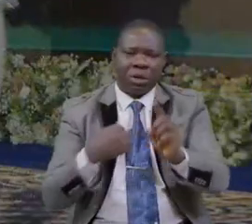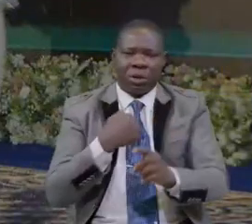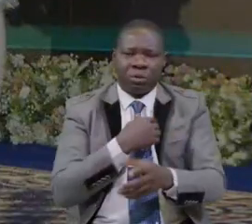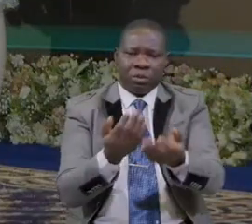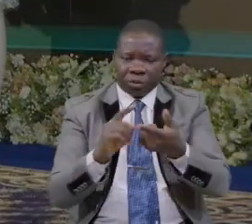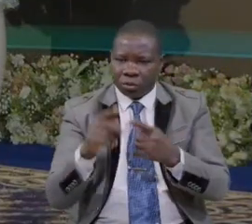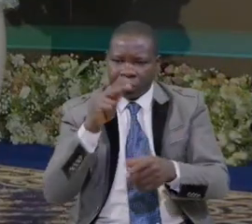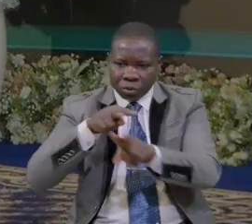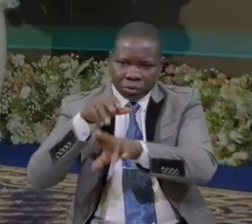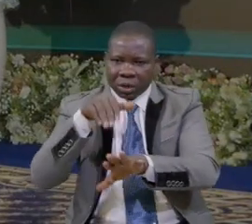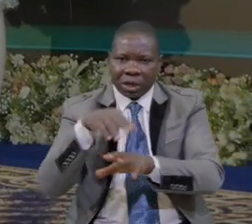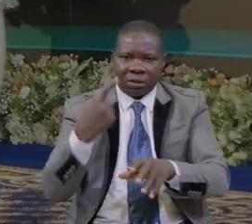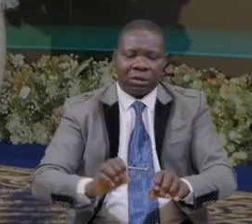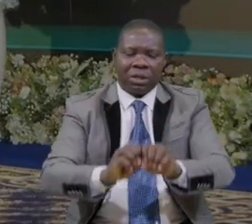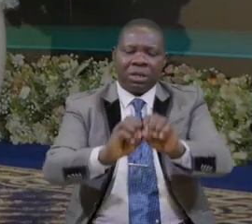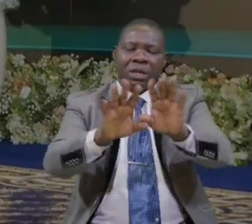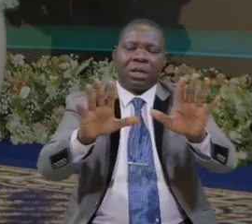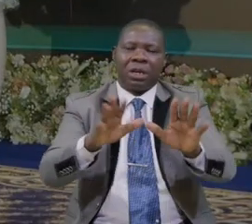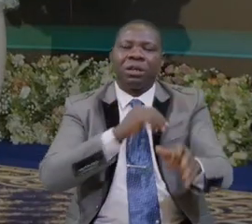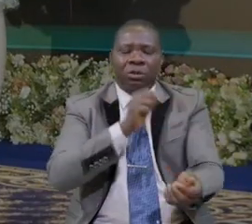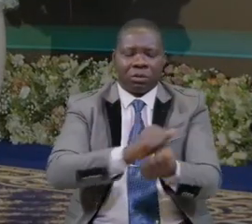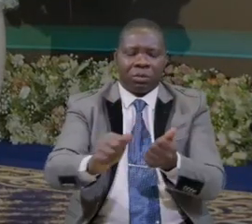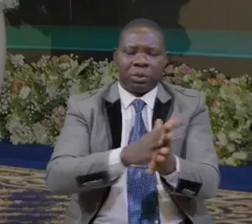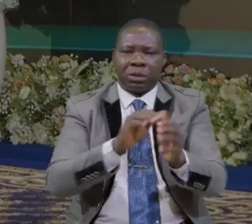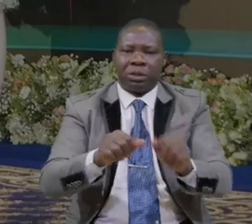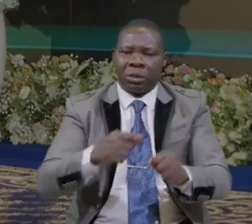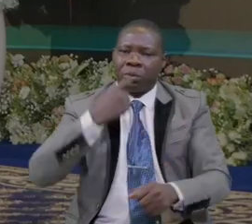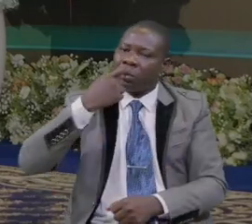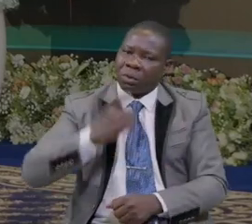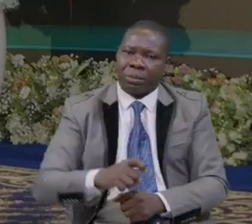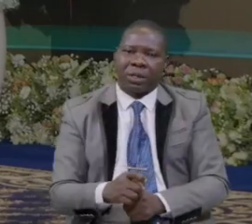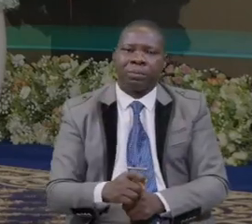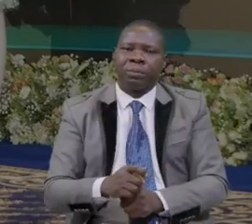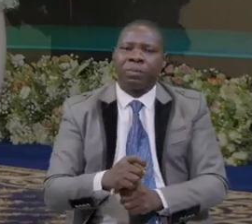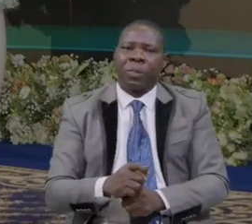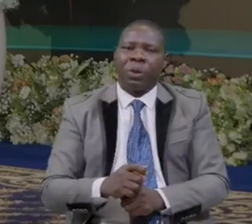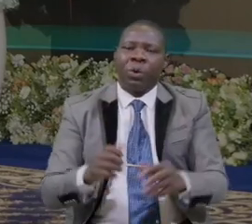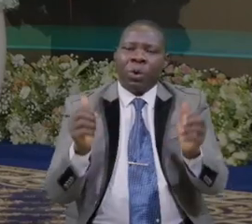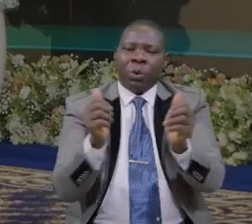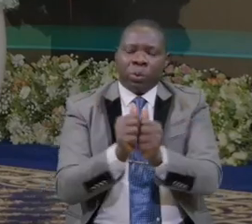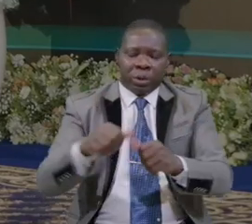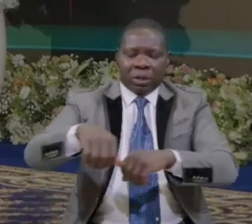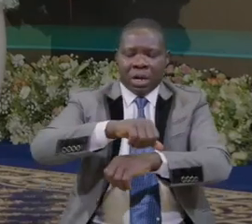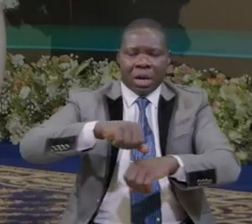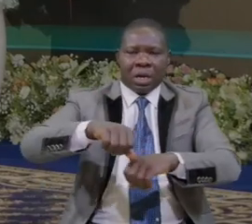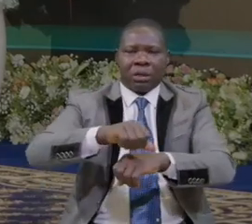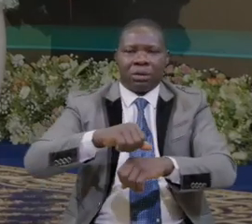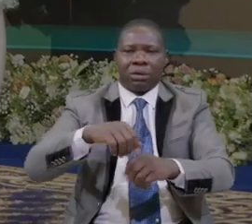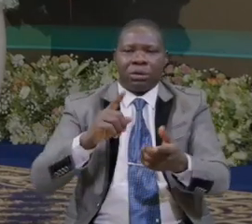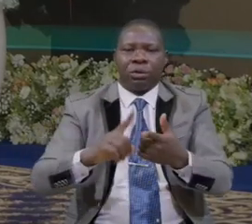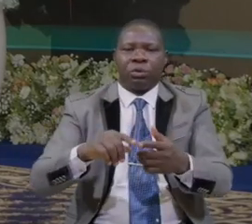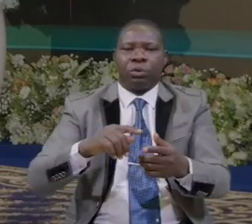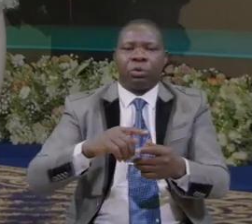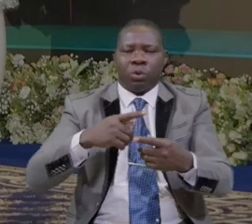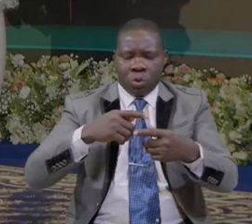démonstration claire et impérissable du mandat avec l'onction